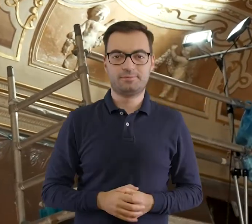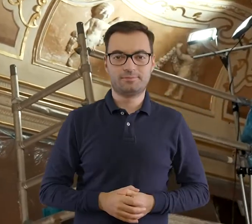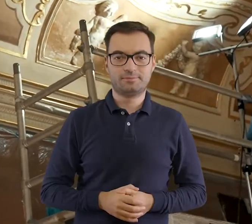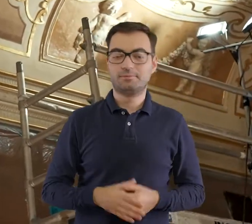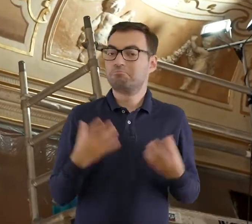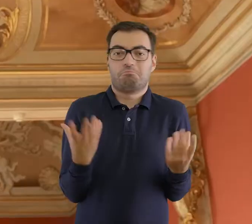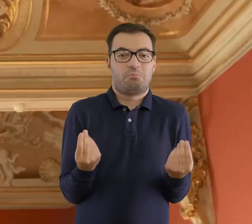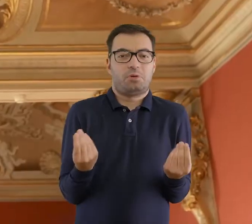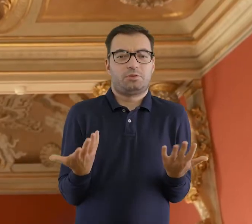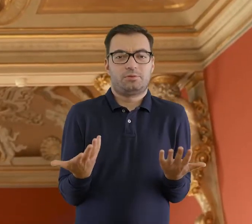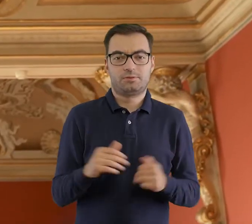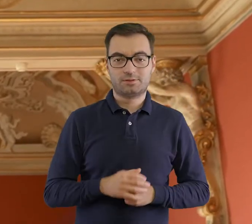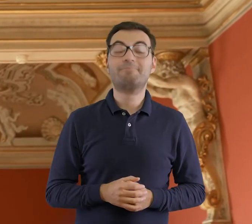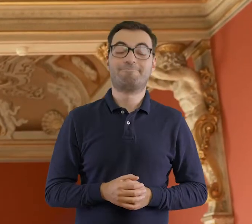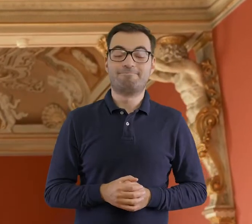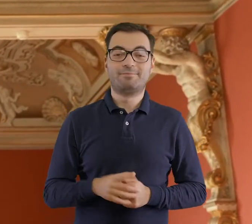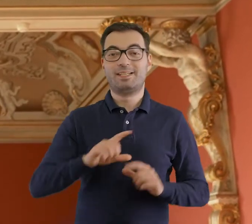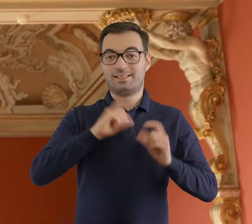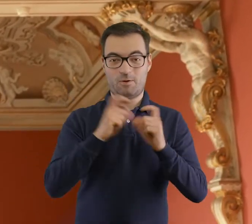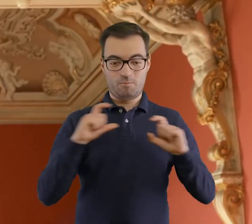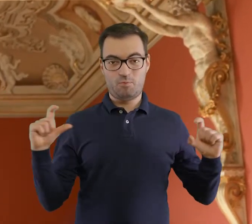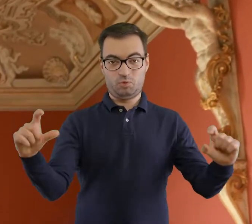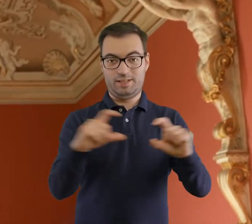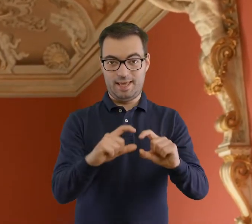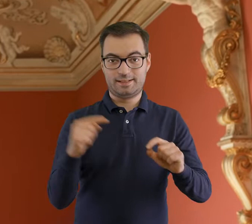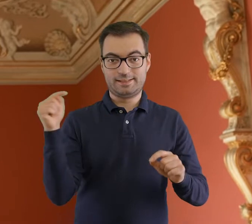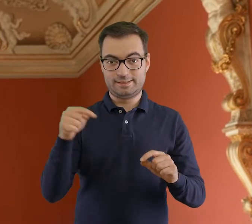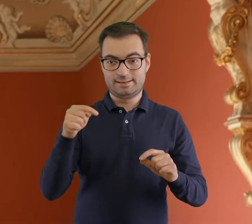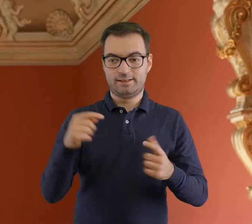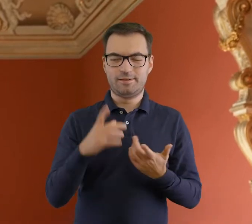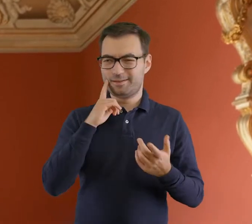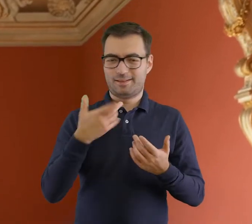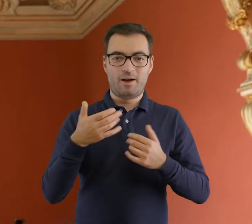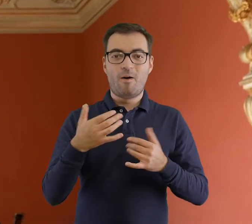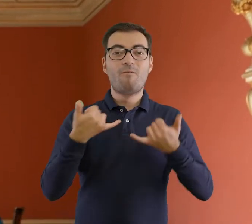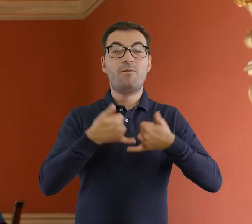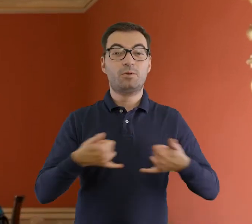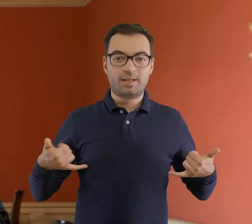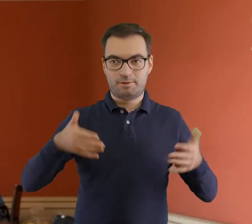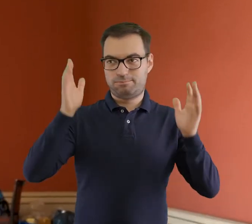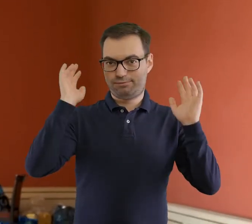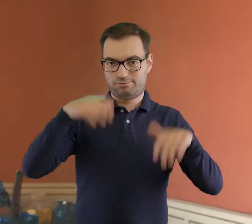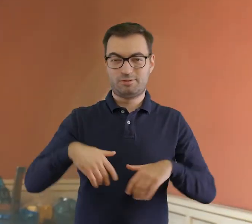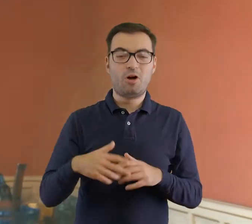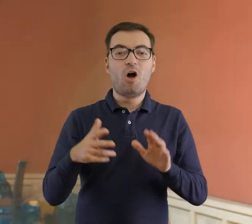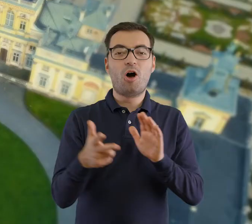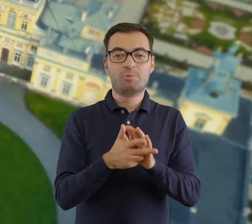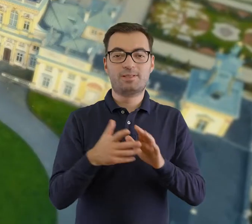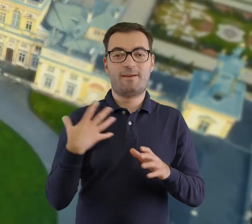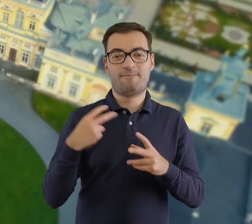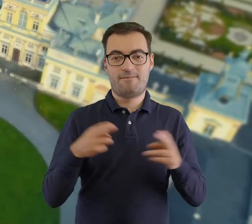Wszystko to zmierza do tego, aby ten budynek, którego fundamenty sięgają jeszcze